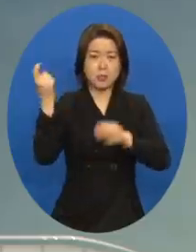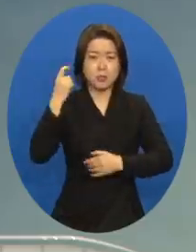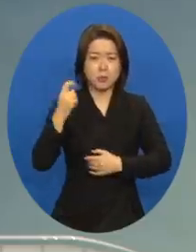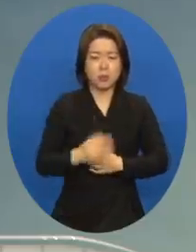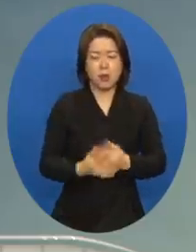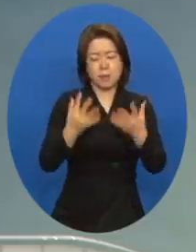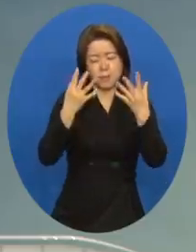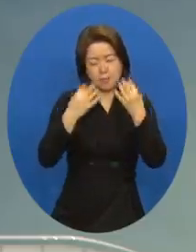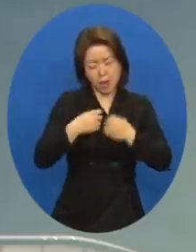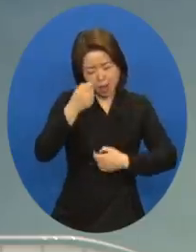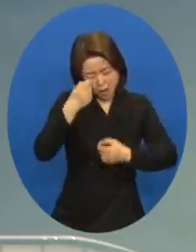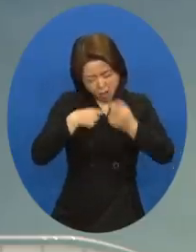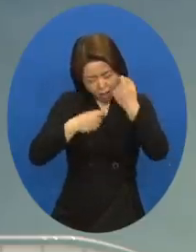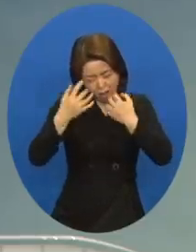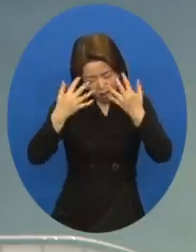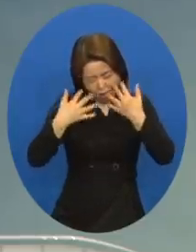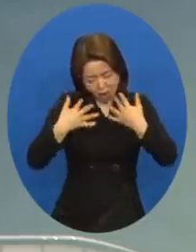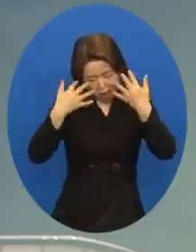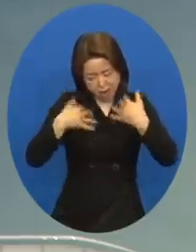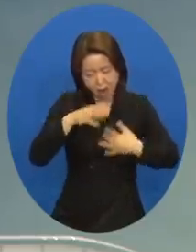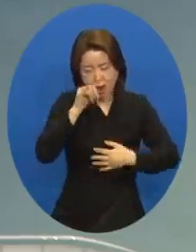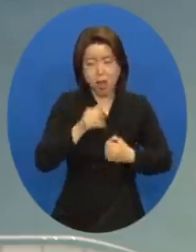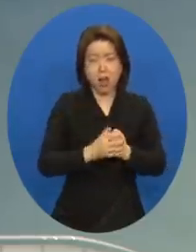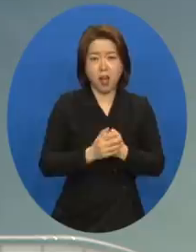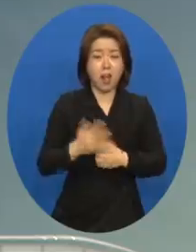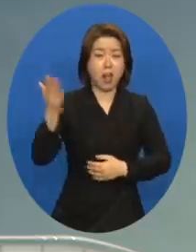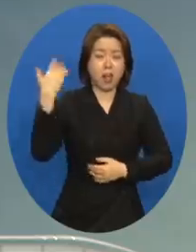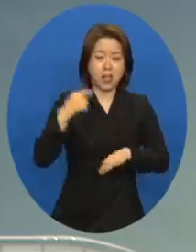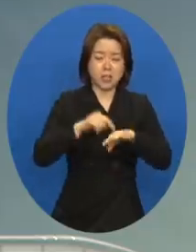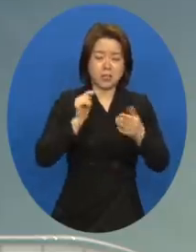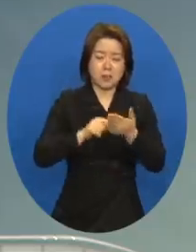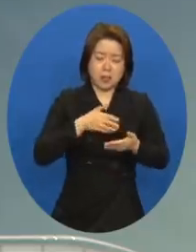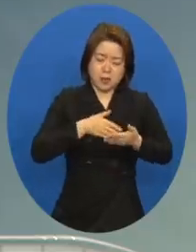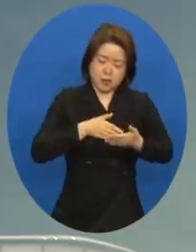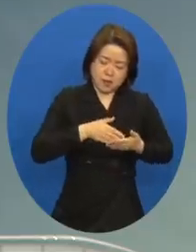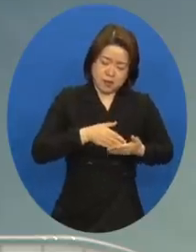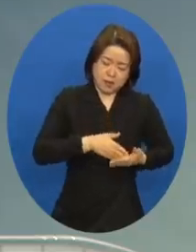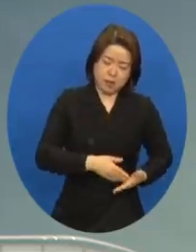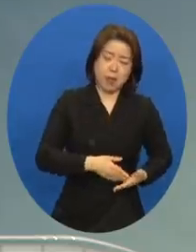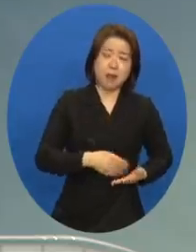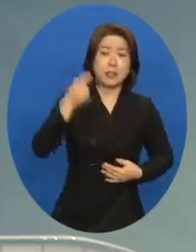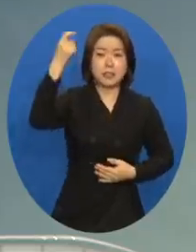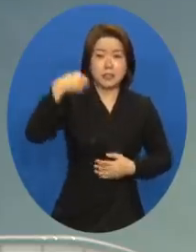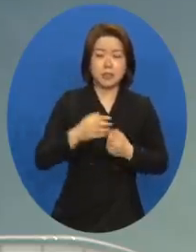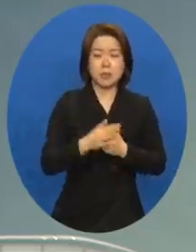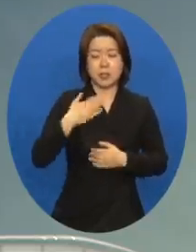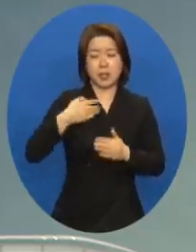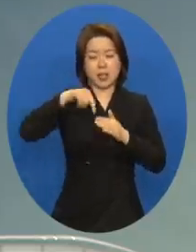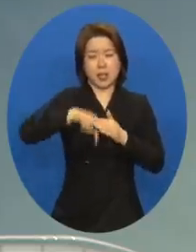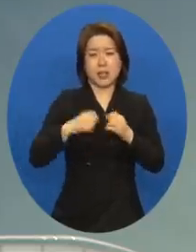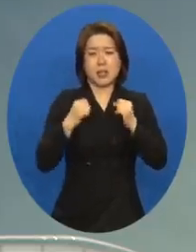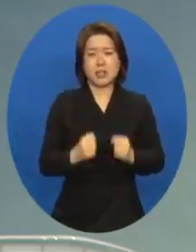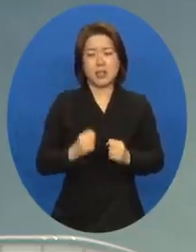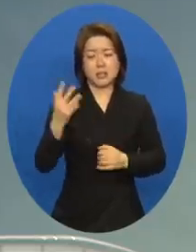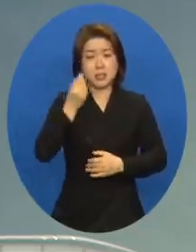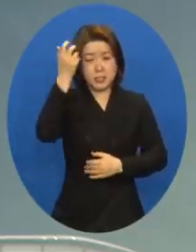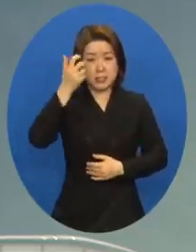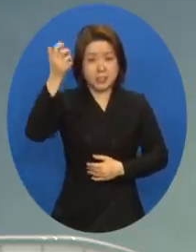울었는지 모릅니다. 그동안 제 마음을 무겁게 하던 느낌이 내 안에서 계시는